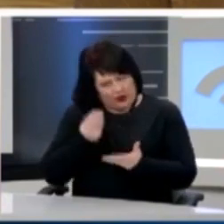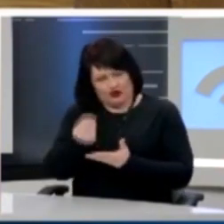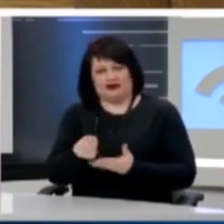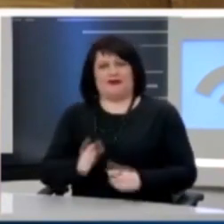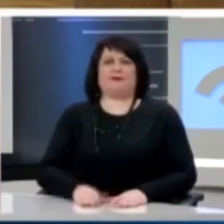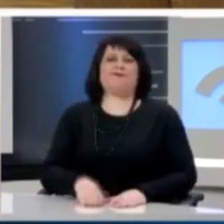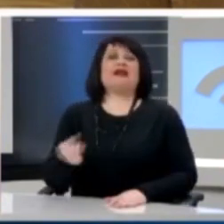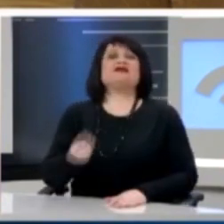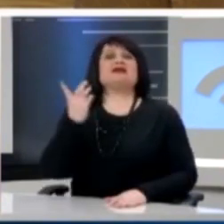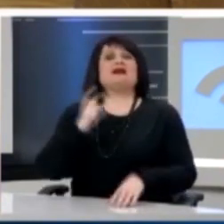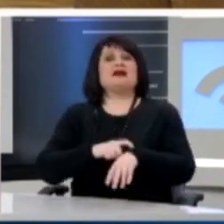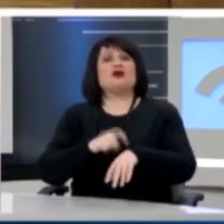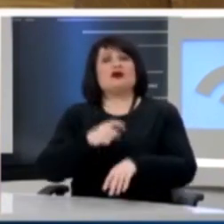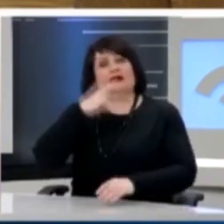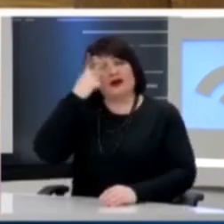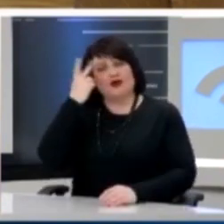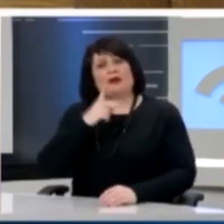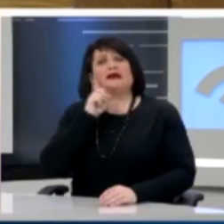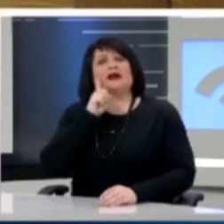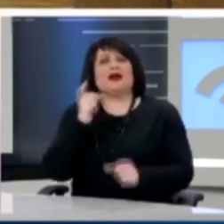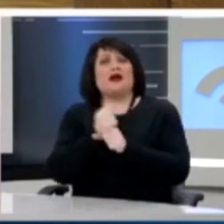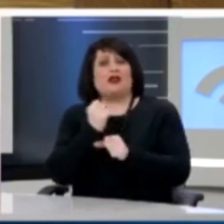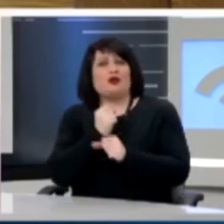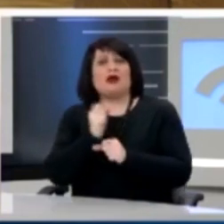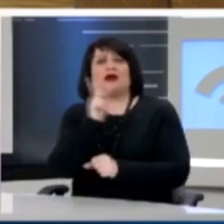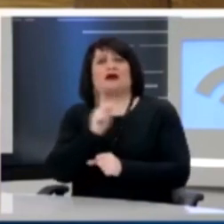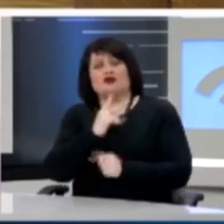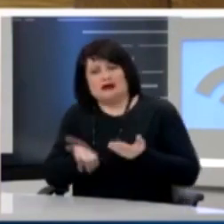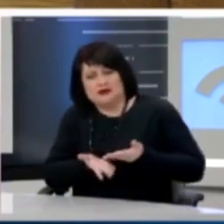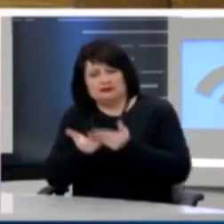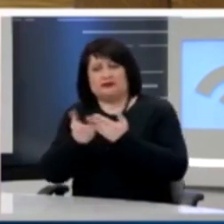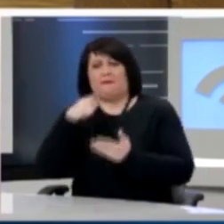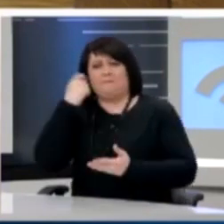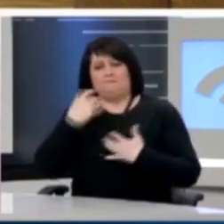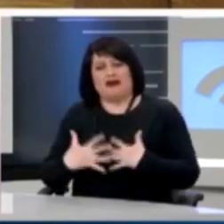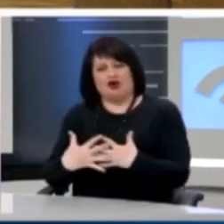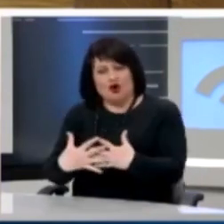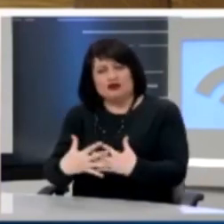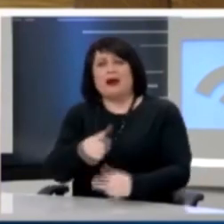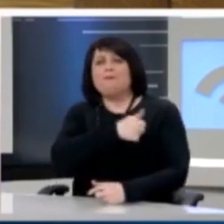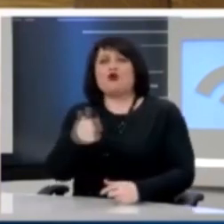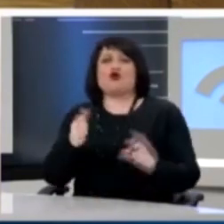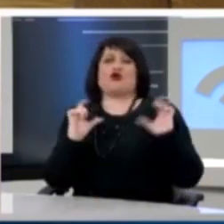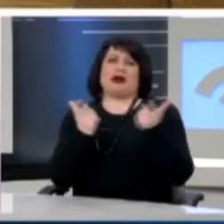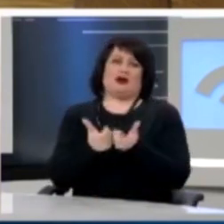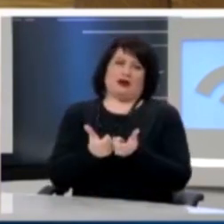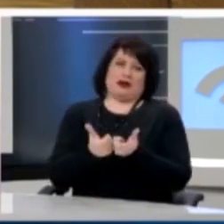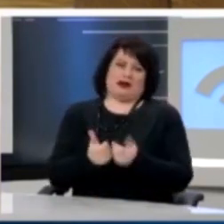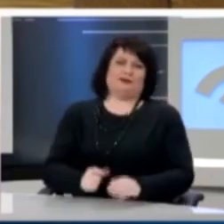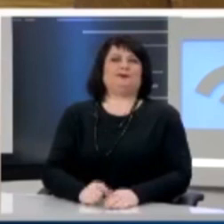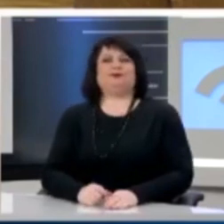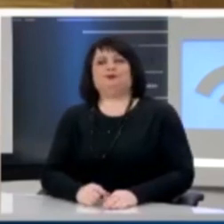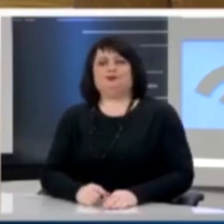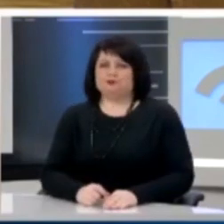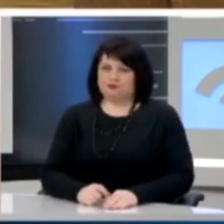σύγχρονα δικαιώματα της γυναίκας στην εργασία, την κοινωνική στήριξη της μητρότητας, της μονογονεϊκής οικογένειας, ώστε